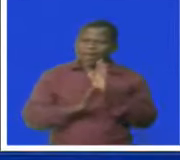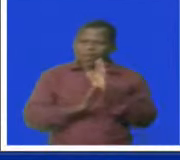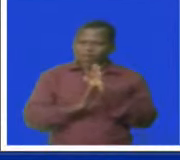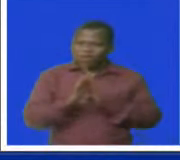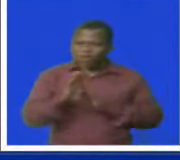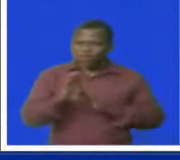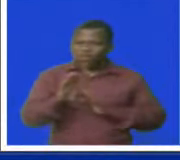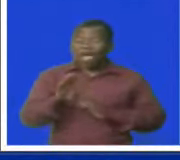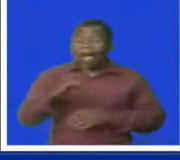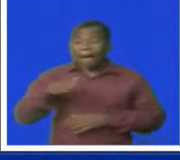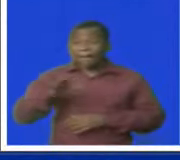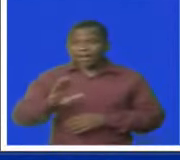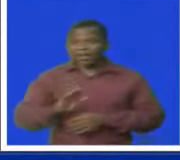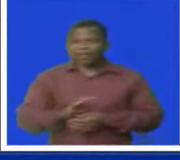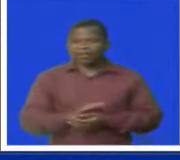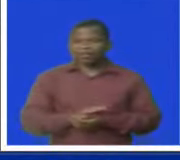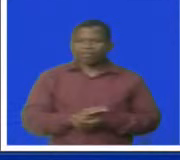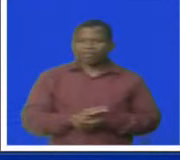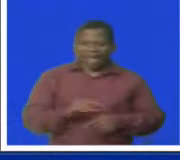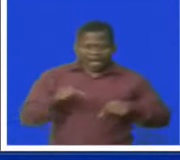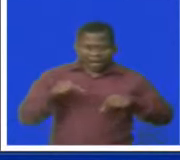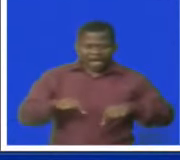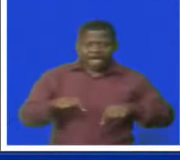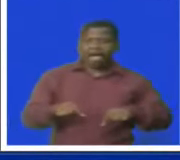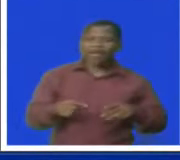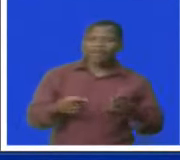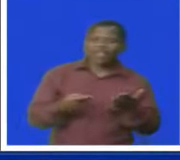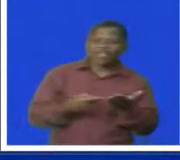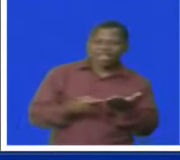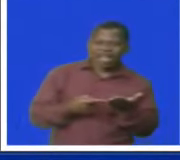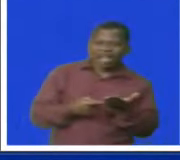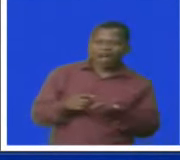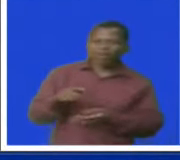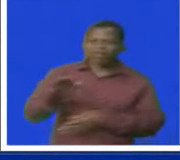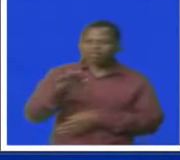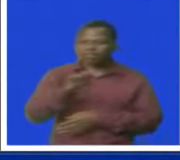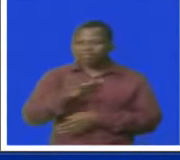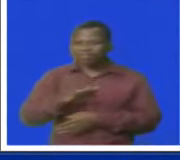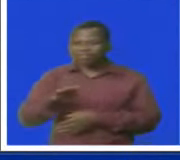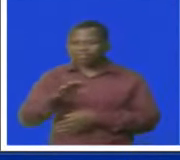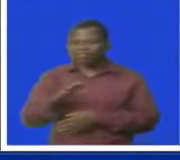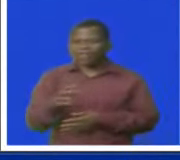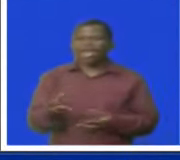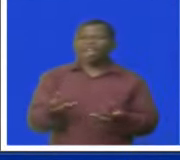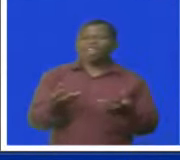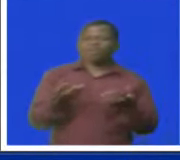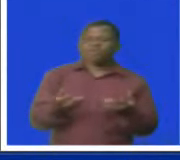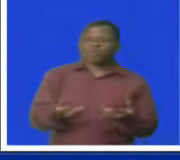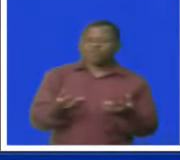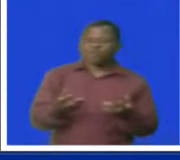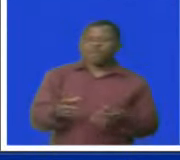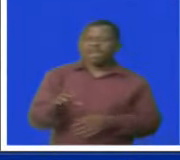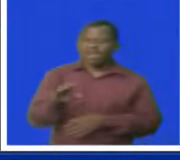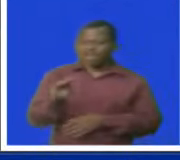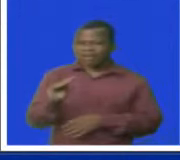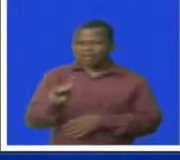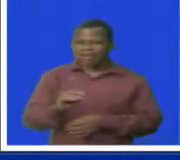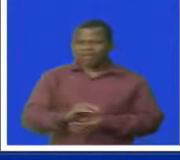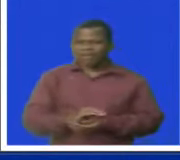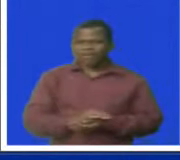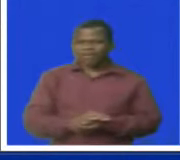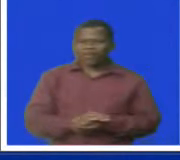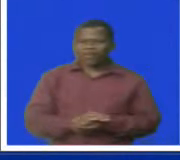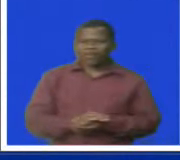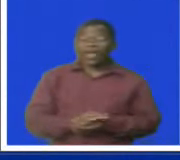lamadolobheni lobuphuya ngoba sikhuluma nge-urban poverty thine. Kanti info lebanye labangayigula labacabanga ufuna